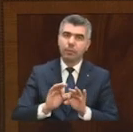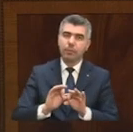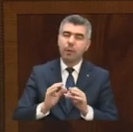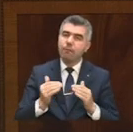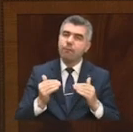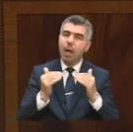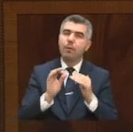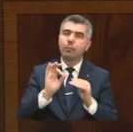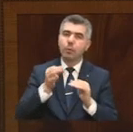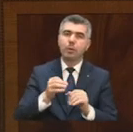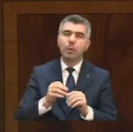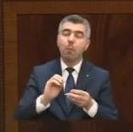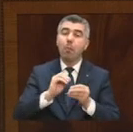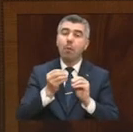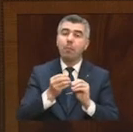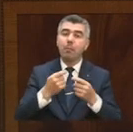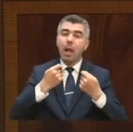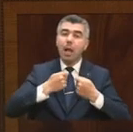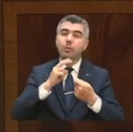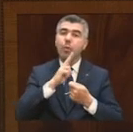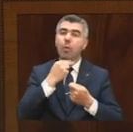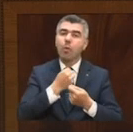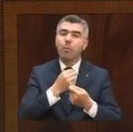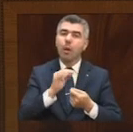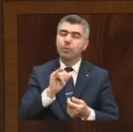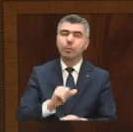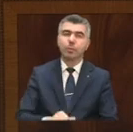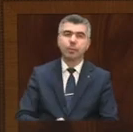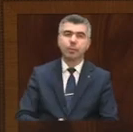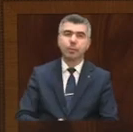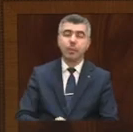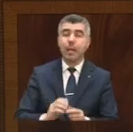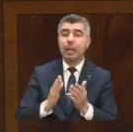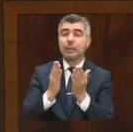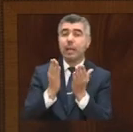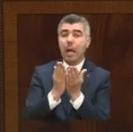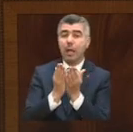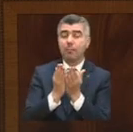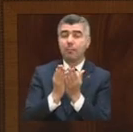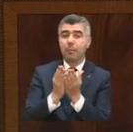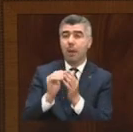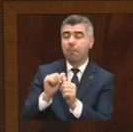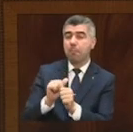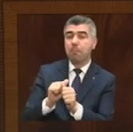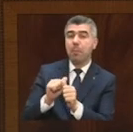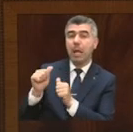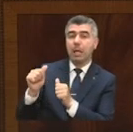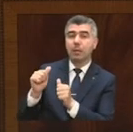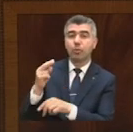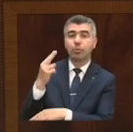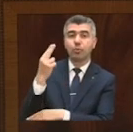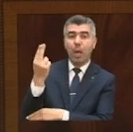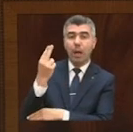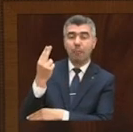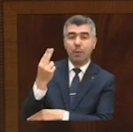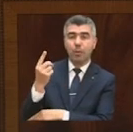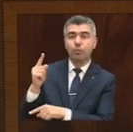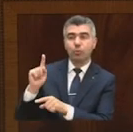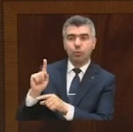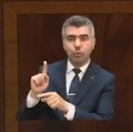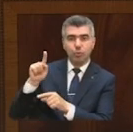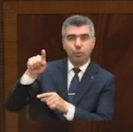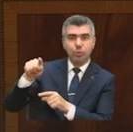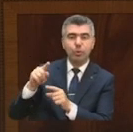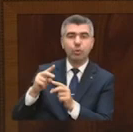اللي عندنا السيد الرئيس الحكومه ويمكن كل شيء غيكون متفق كيفاش طالب خارج المنطقه فاش كاينه الجامعه كيجي للجامعه